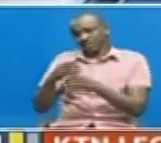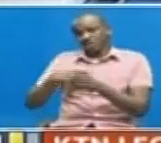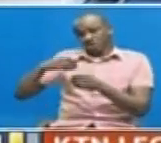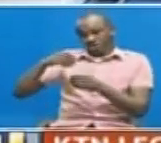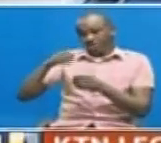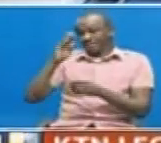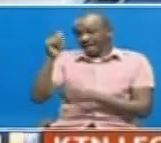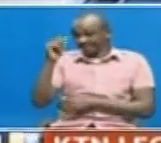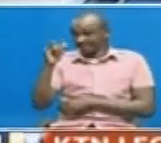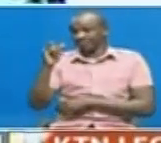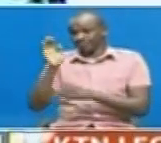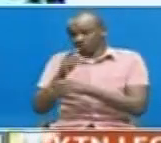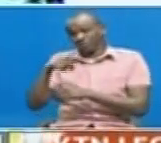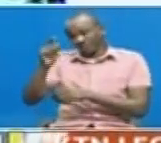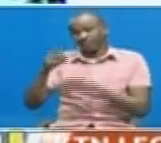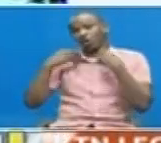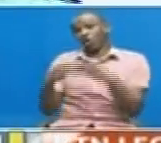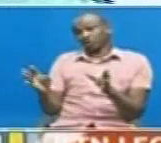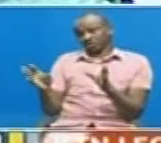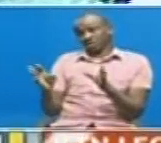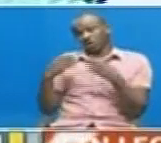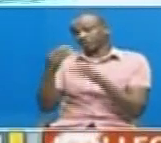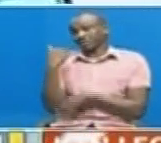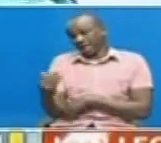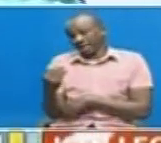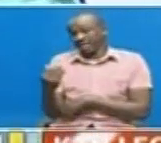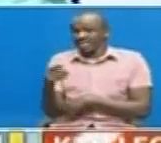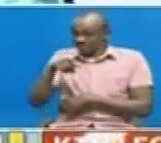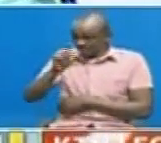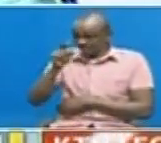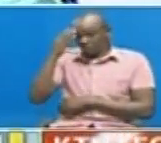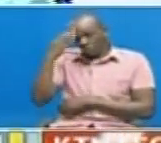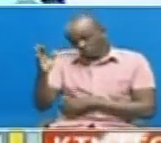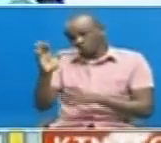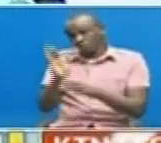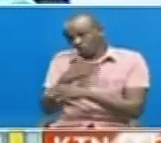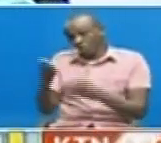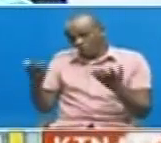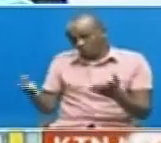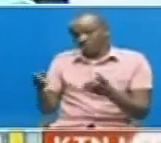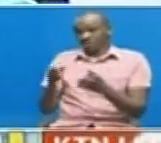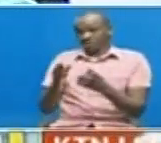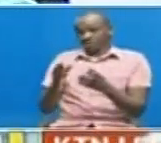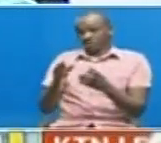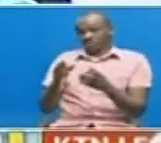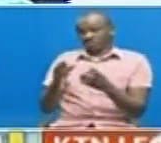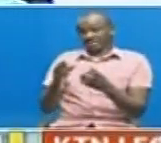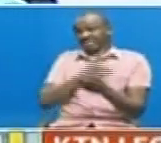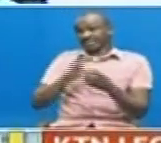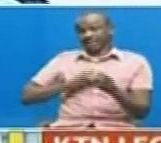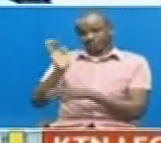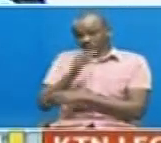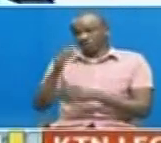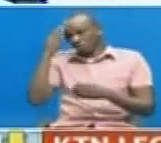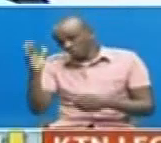wanamproducer Bahati muziki. Mm-hmm. Mnampoteza kijuu kijana. Kivipi. Kwa mtu asiyejua muziki wa injili kwa sawa. Yeah. Mtu